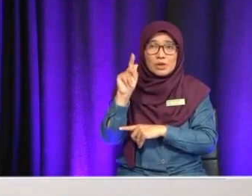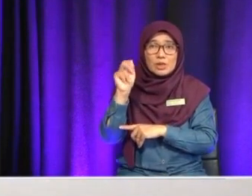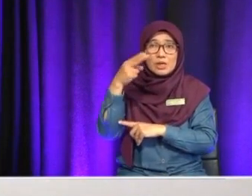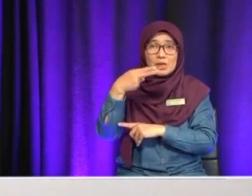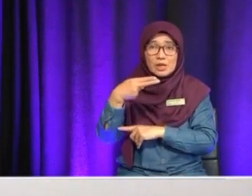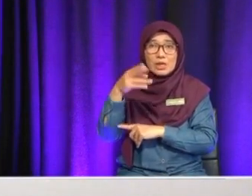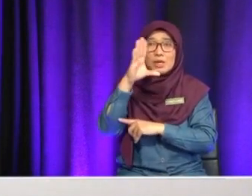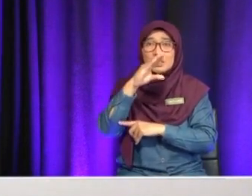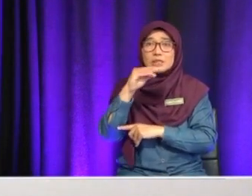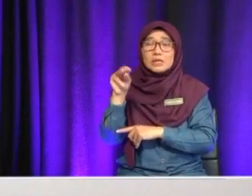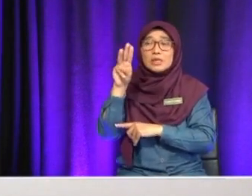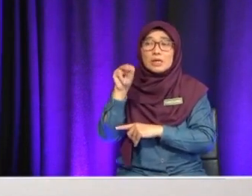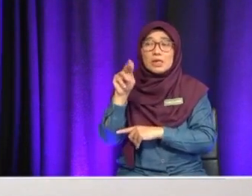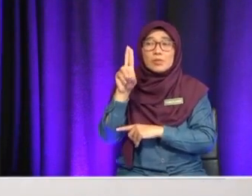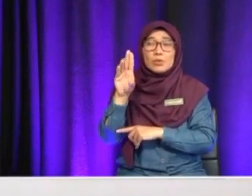cuba jawab? Siapa nak jawab tu?